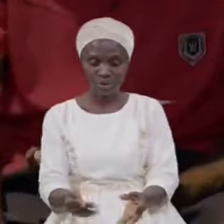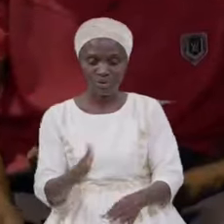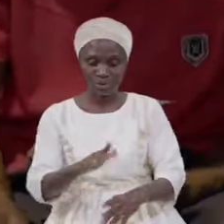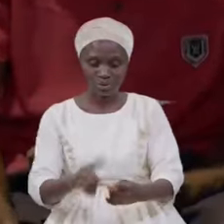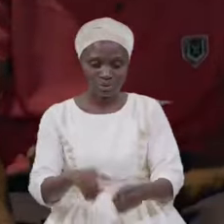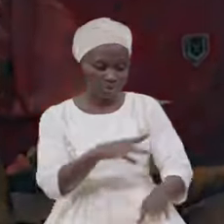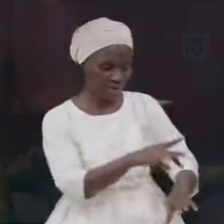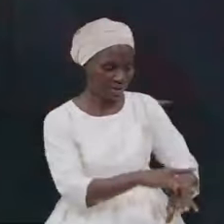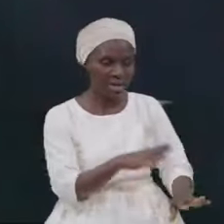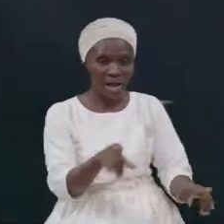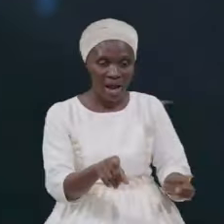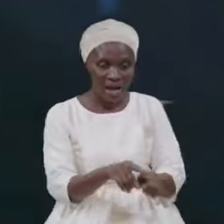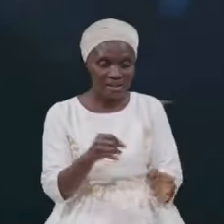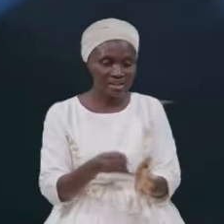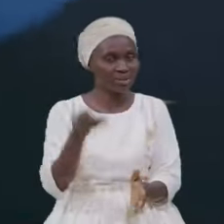Notre corps